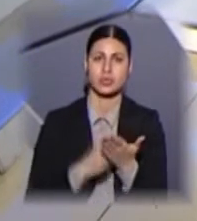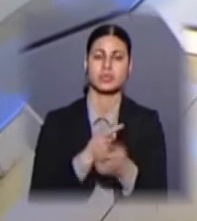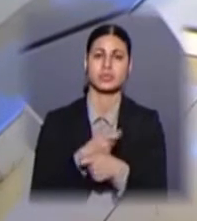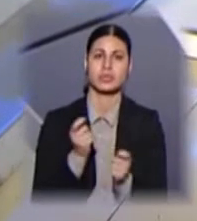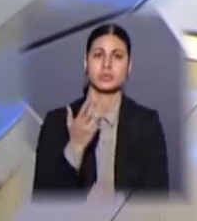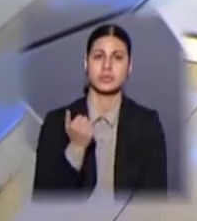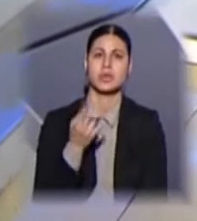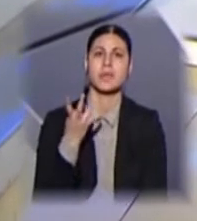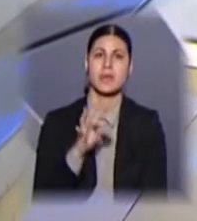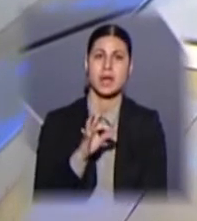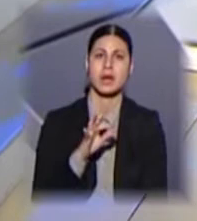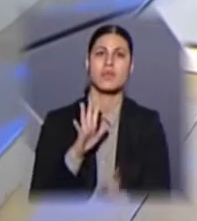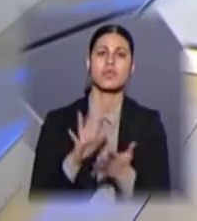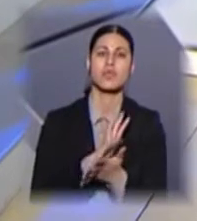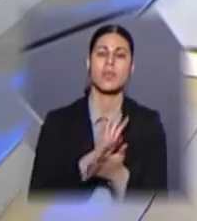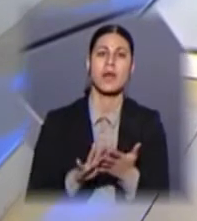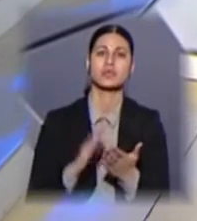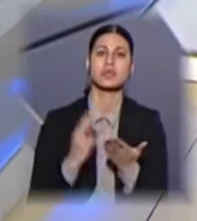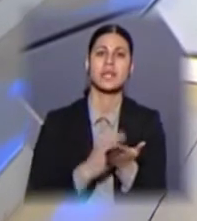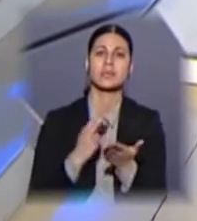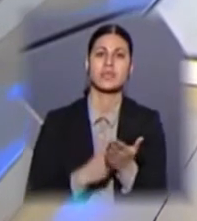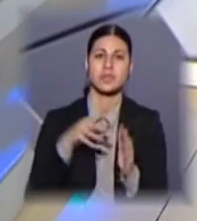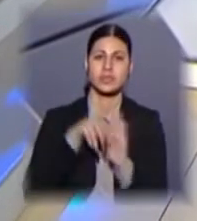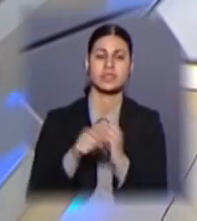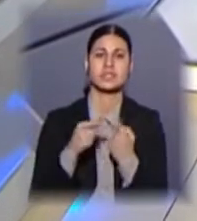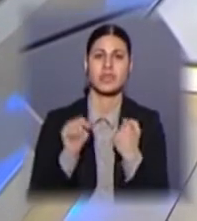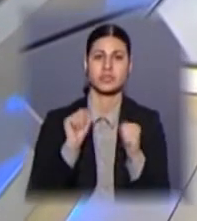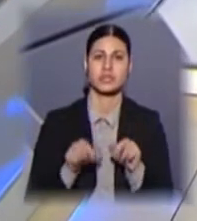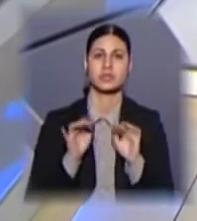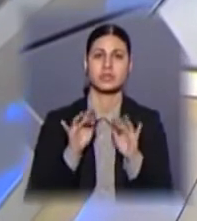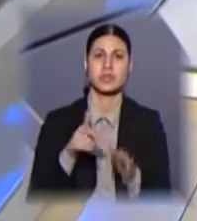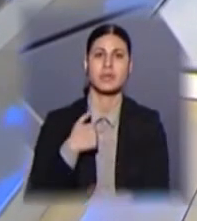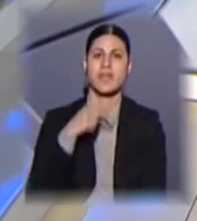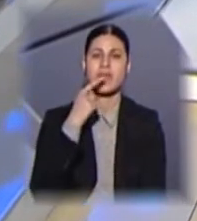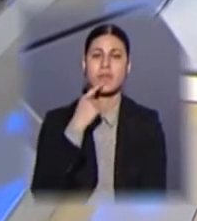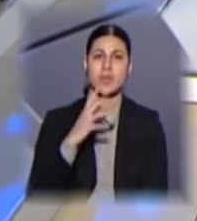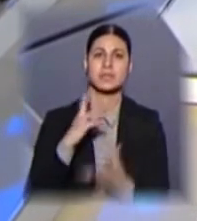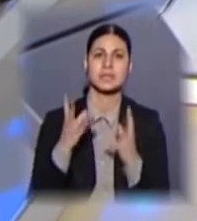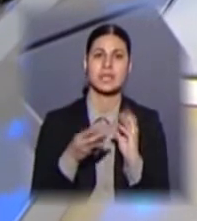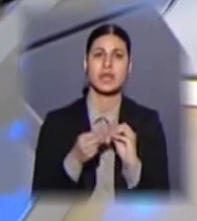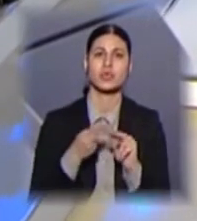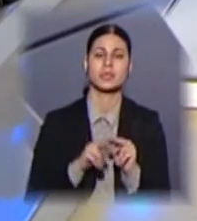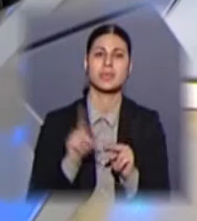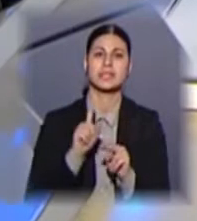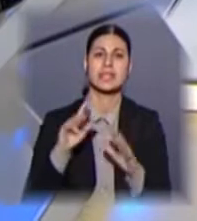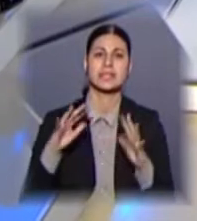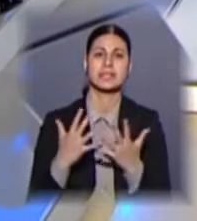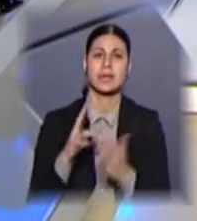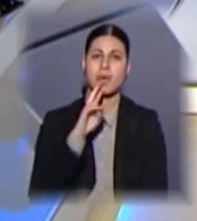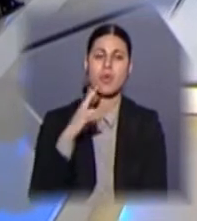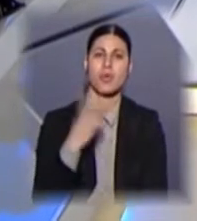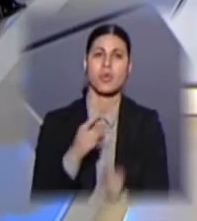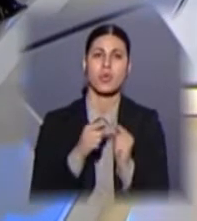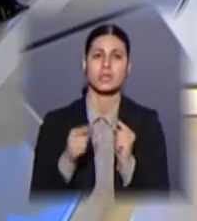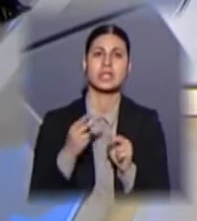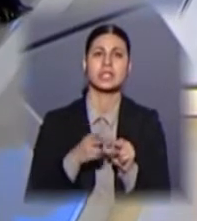უფასო სახელმძღვანელობის მოდელი შეიძლება სხვადასხვაგვარად განხორციელდეს. მე ვგულისხმობ ზოგადად იმას, რაც ხდება ბოლო ორი წლის განმავლობაში,